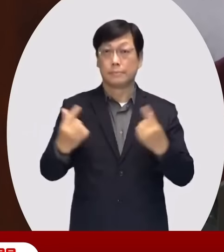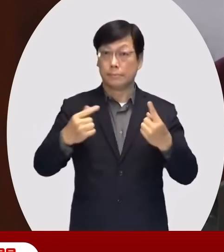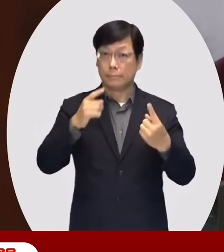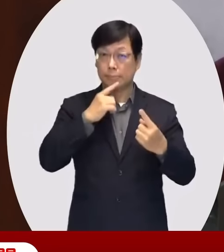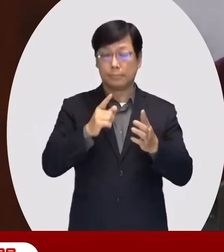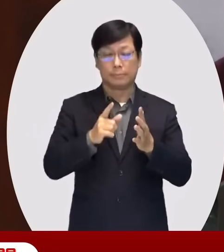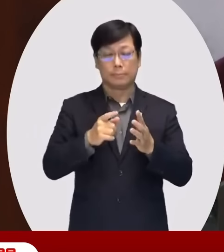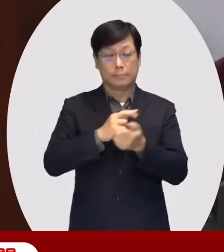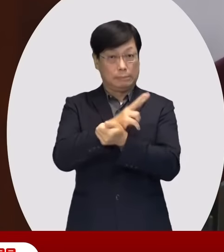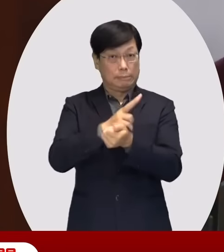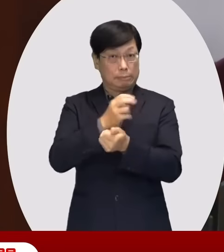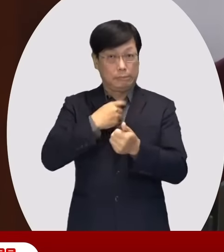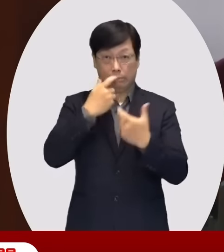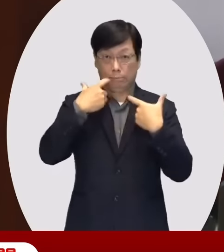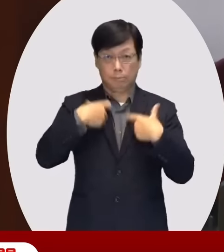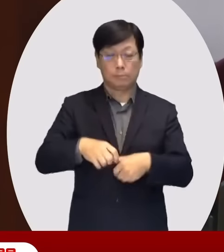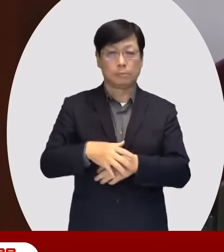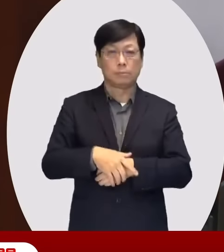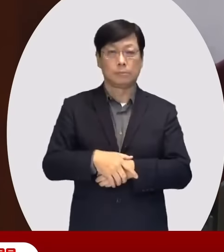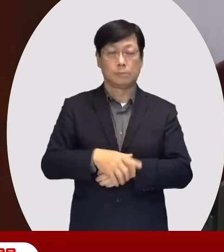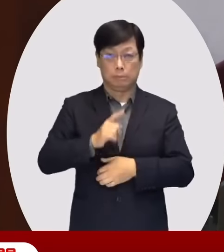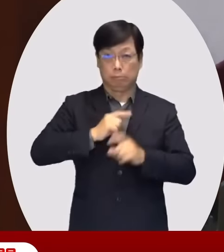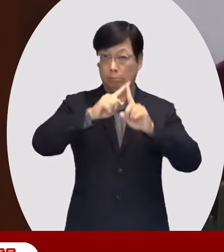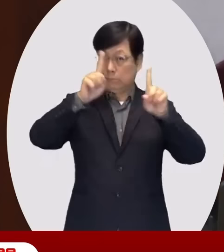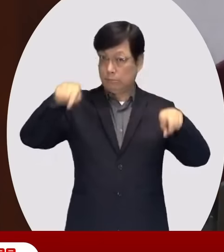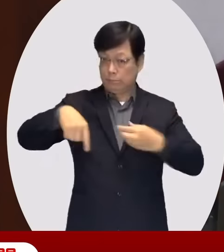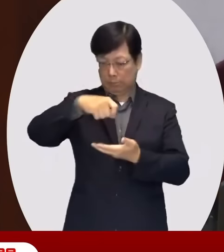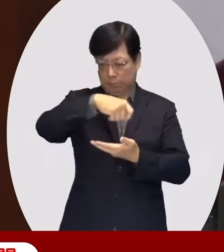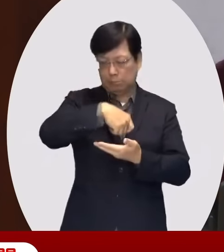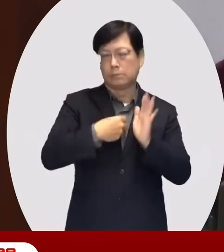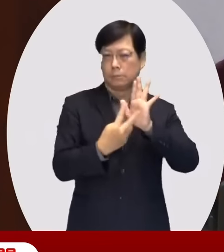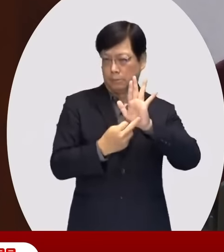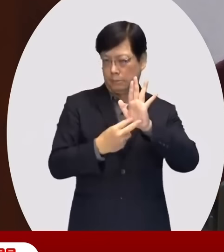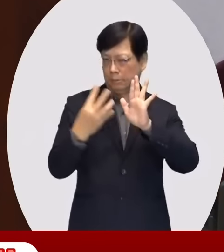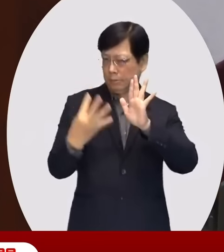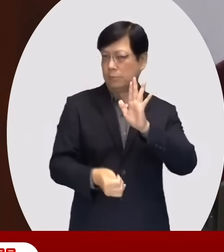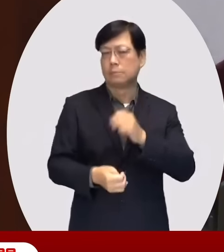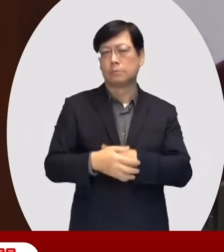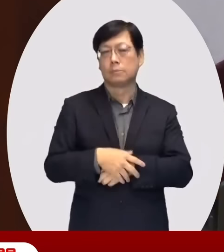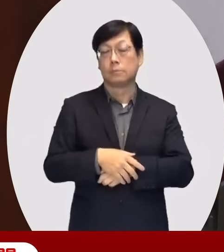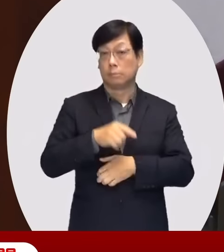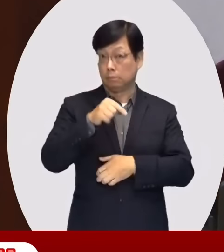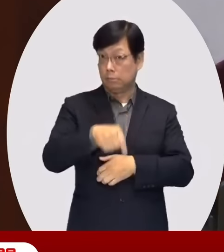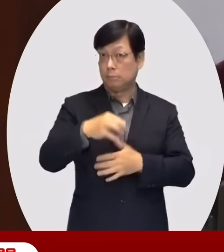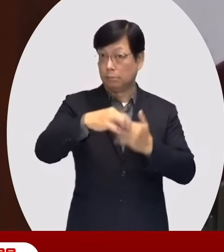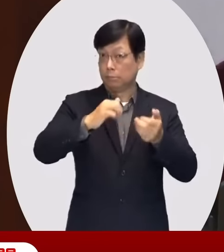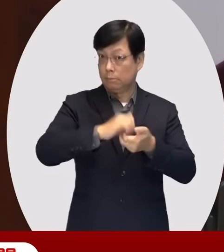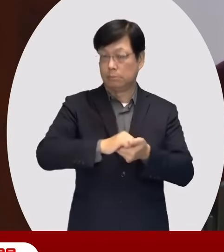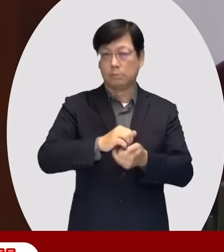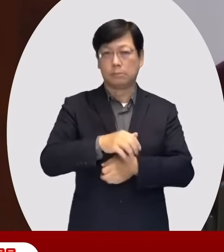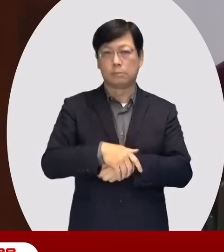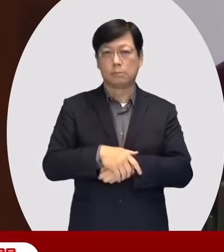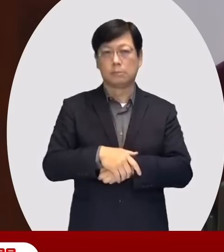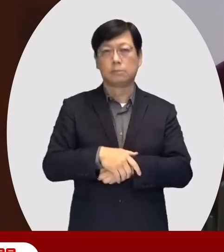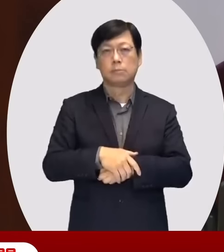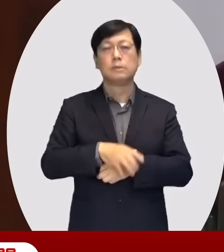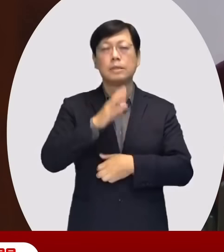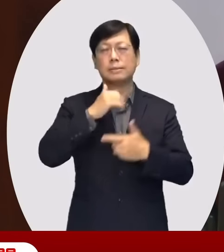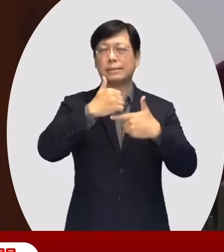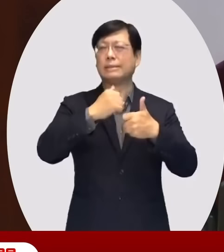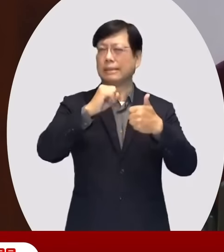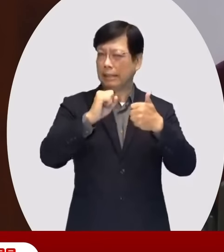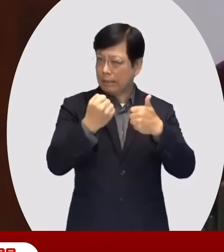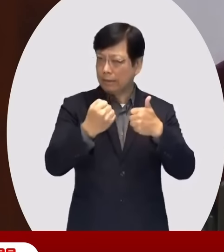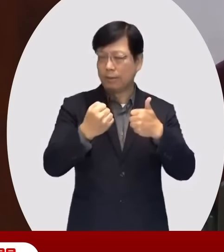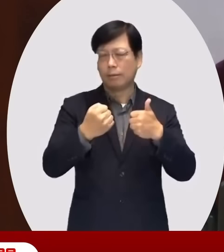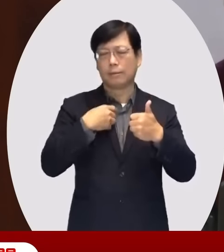特别是林时猛律师啊，在他的状子里面一再强调，这样的一个规定是建议的性